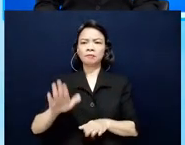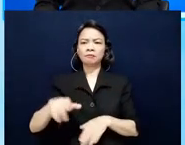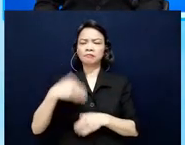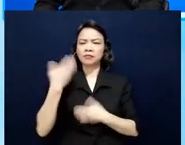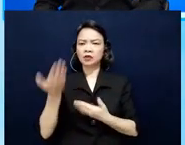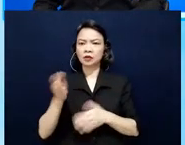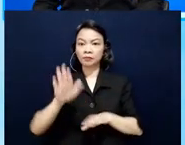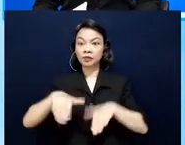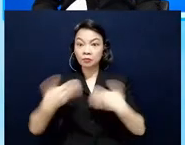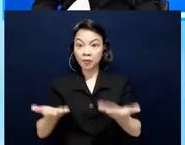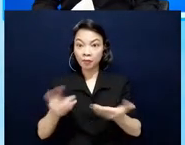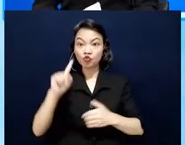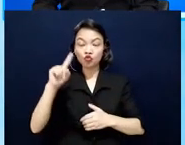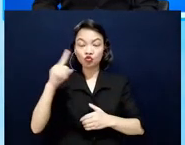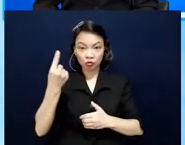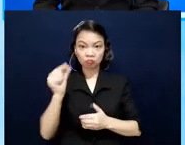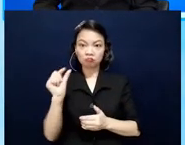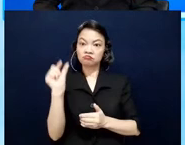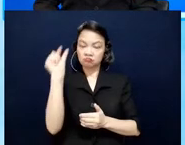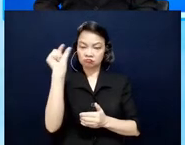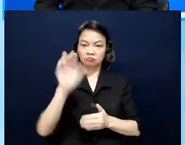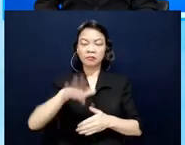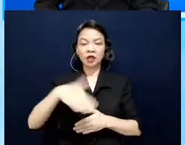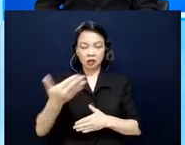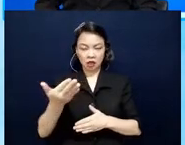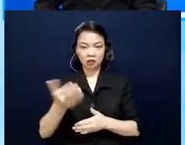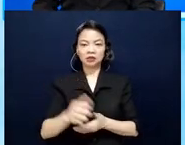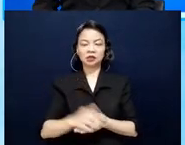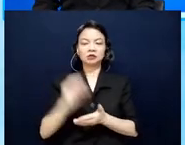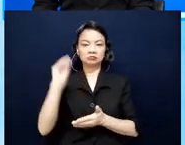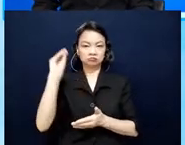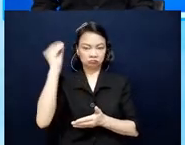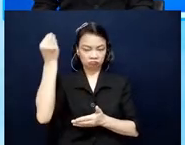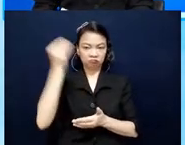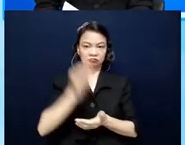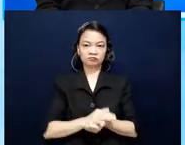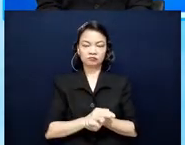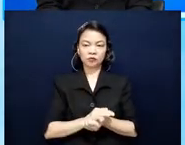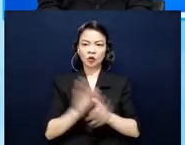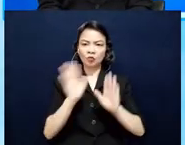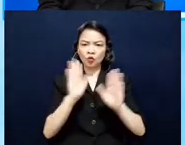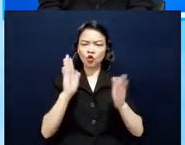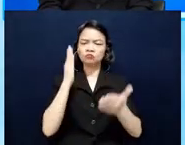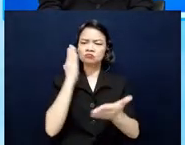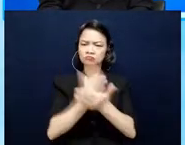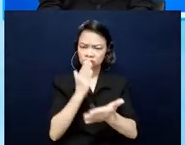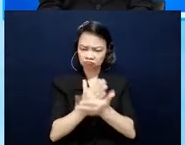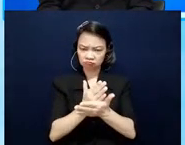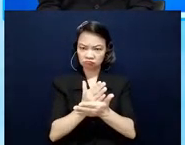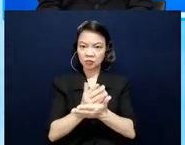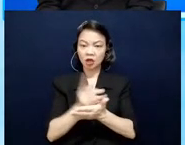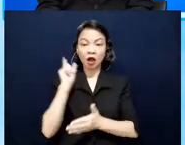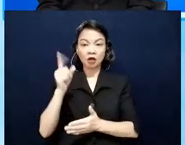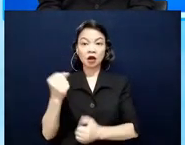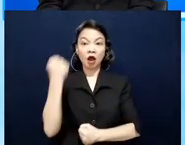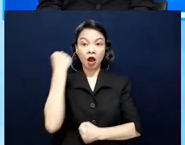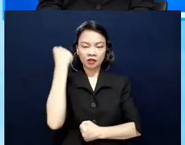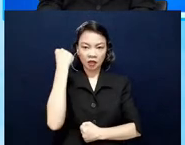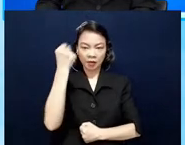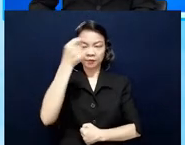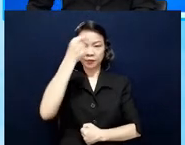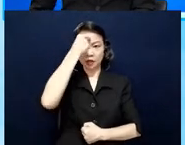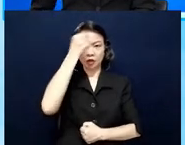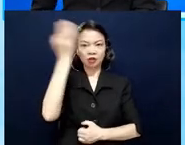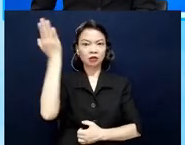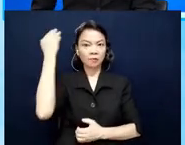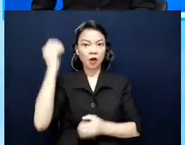Jakarta. Belum selesai dengan penyakit menular dan penyakit tidak menular, juga ada ancaman penyakit lama yang